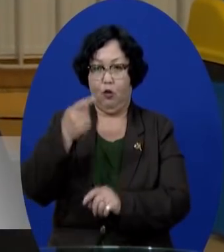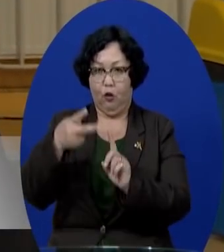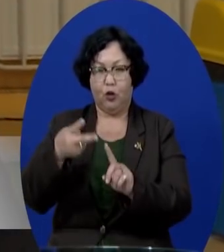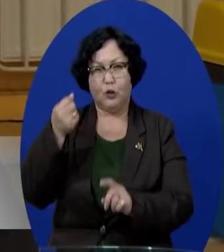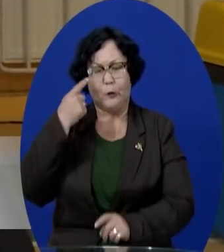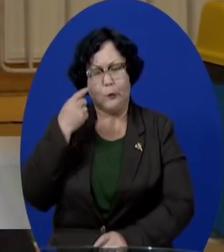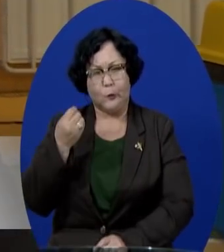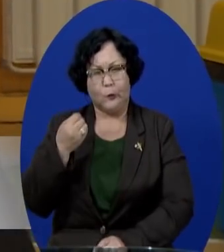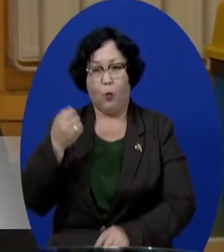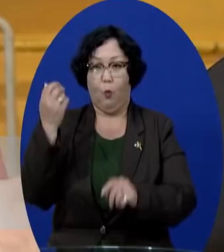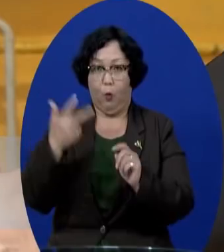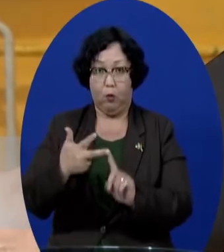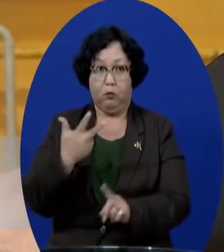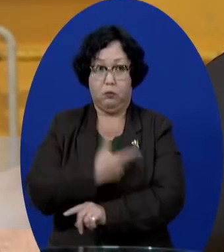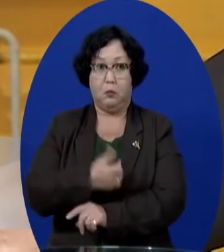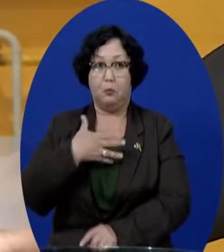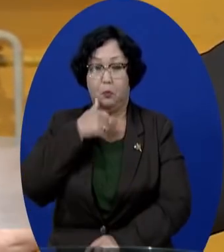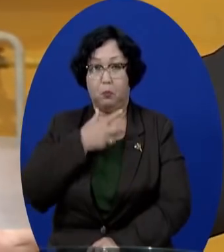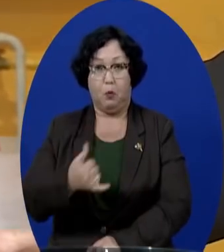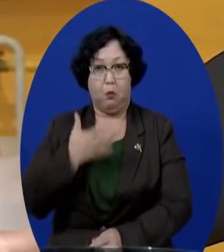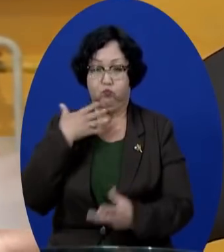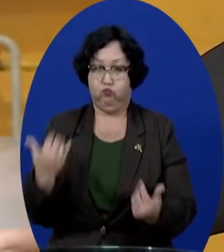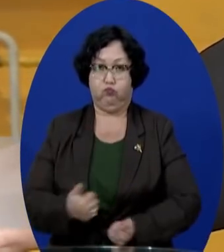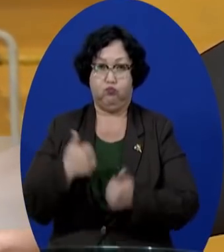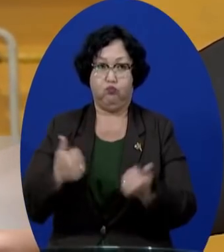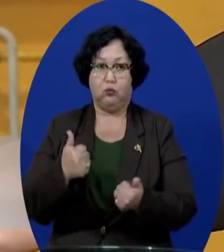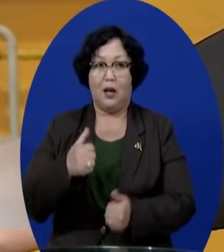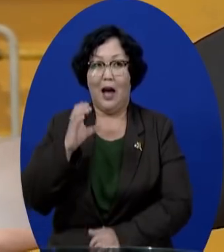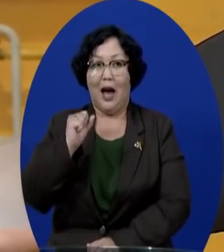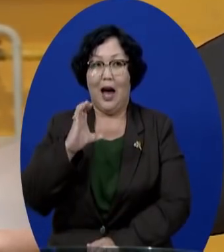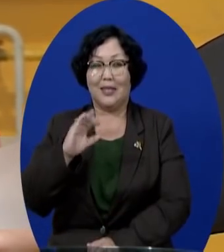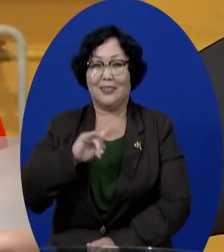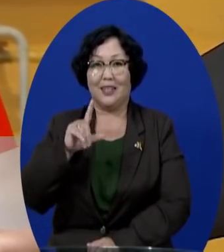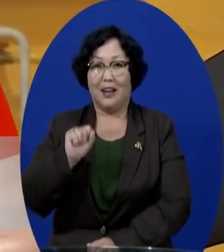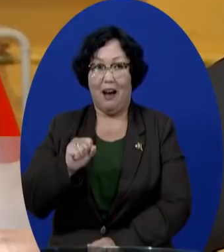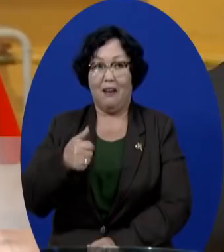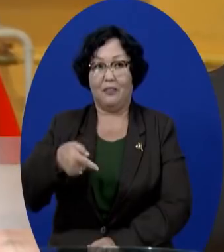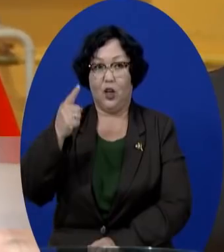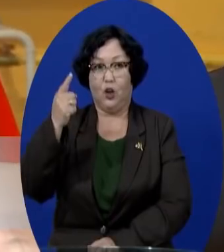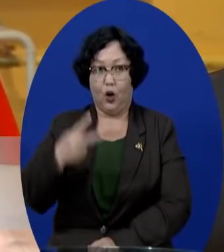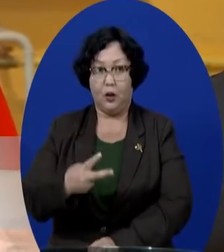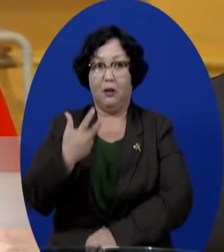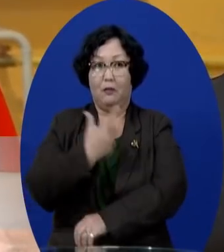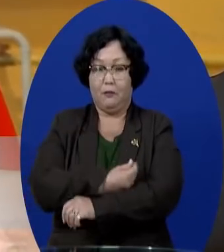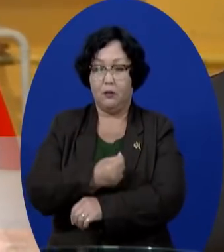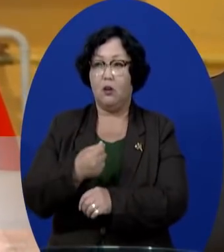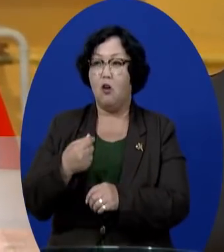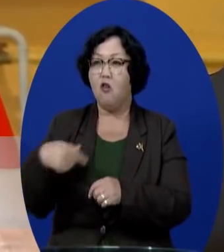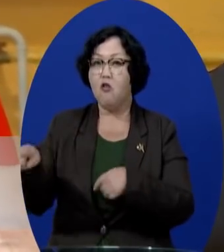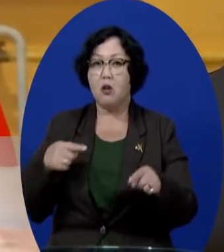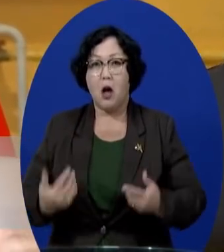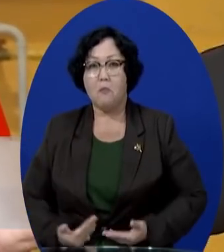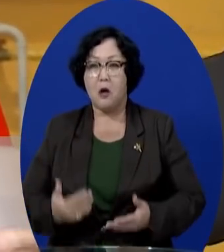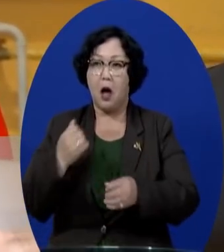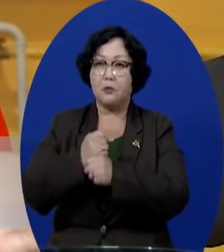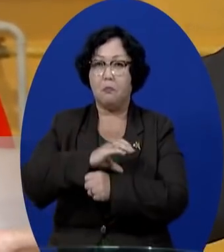нэг өөрчлөлт орж байгаа юм алгал байна. AstraZeneca вакцины хувьд бол хоёр тун хийлгэсэн хойш нэг ойр тойронд хүмүүс хавтал гараал юм болоо л байна. Ажил мэл дээр юм